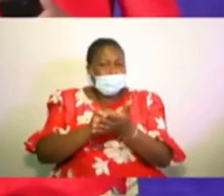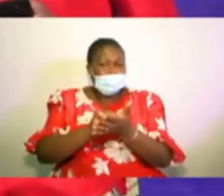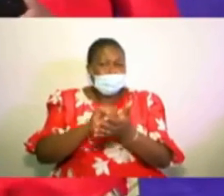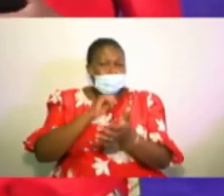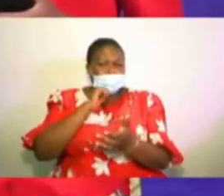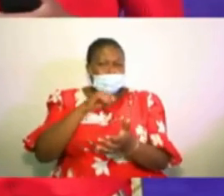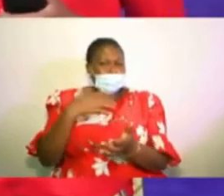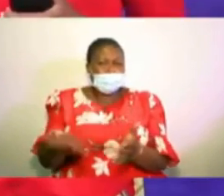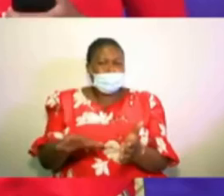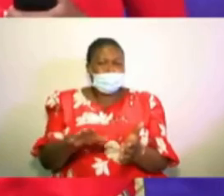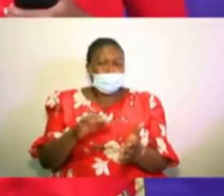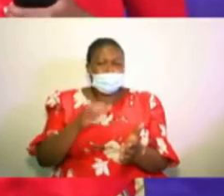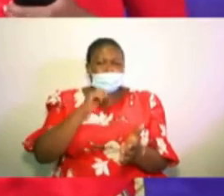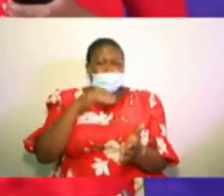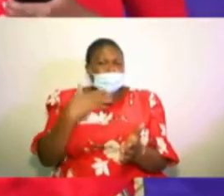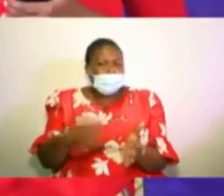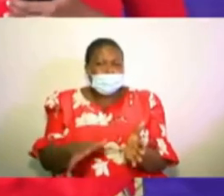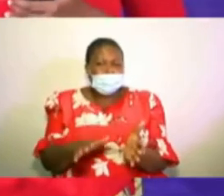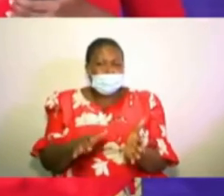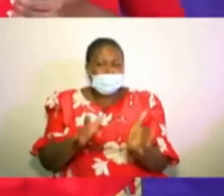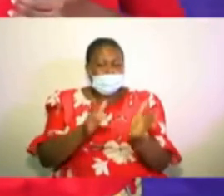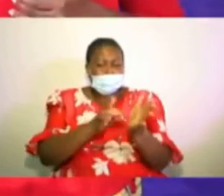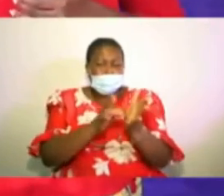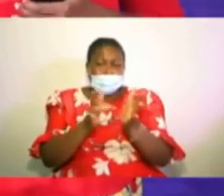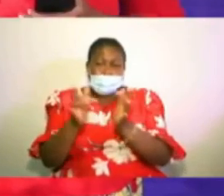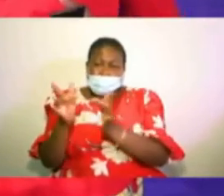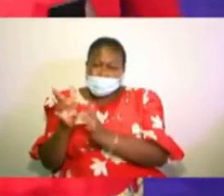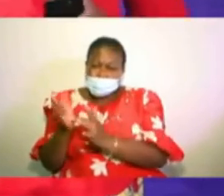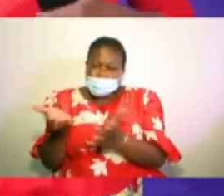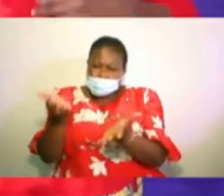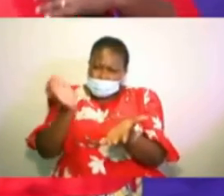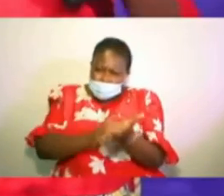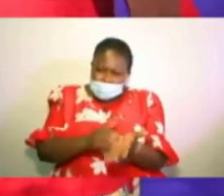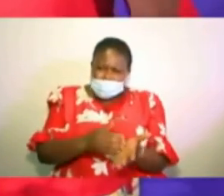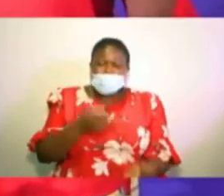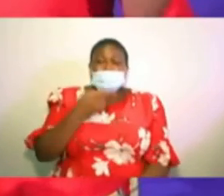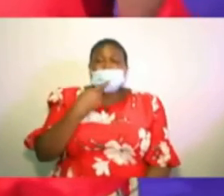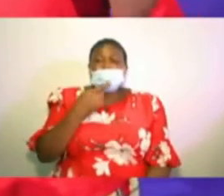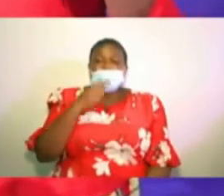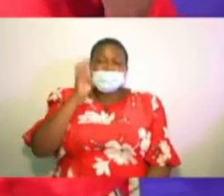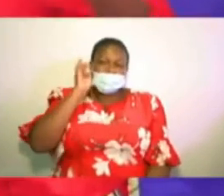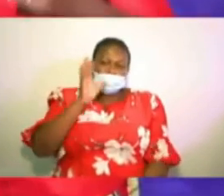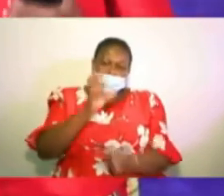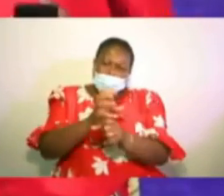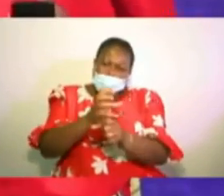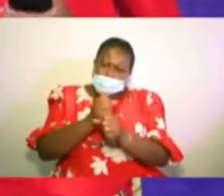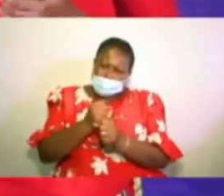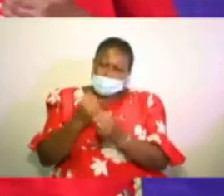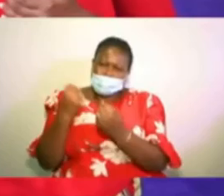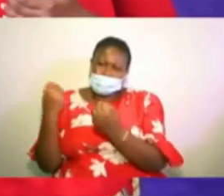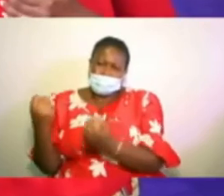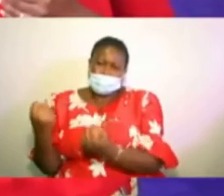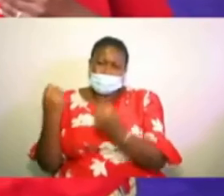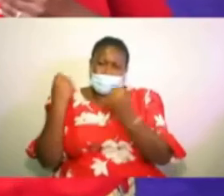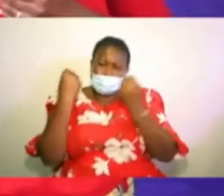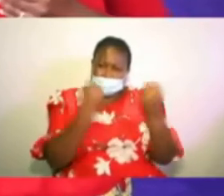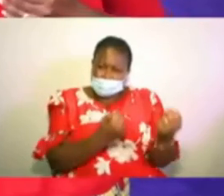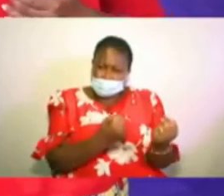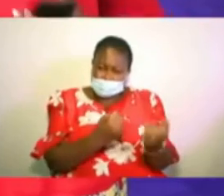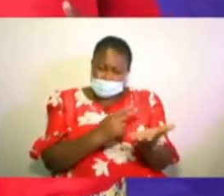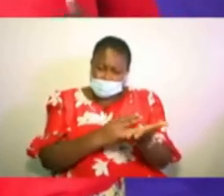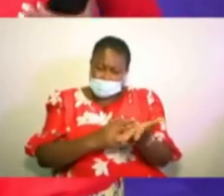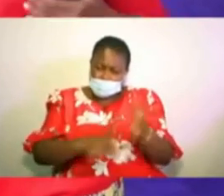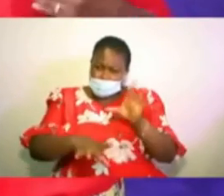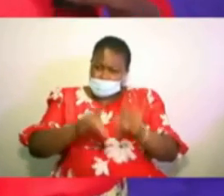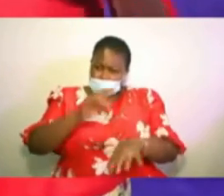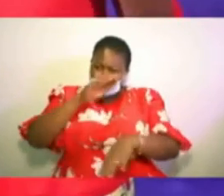s'est pas arrêté là. He said, you will receive power. Il dit, vous allez recevoir de la puissance. When the Holy Spirit comes upon